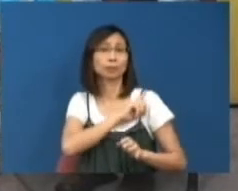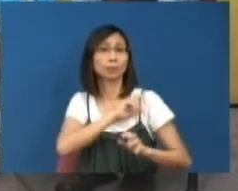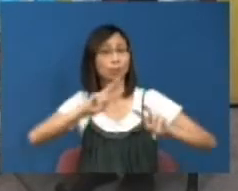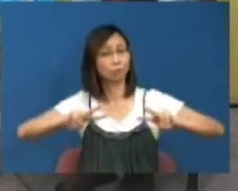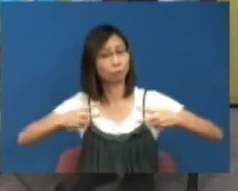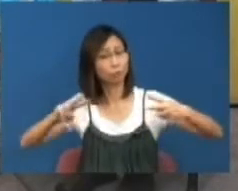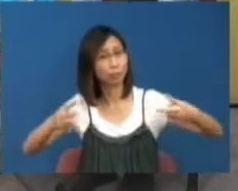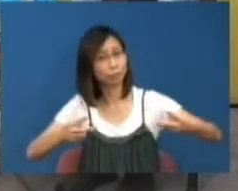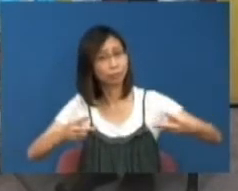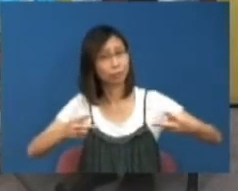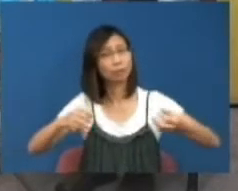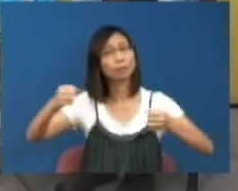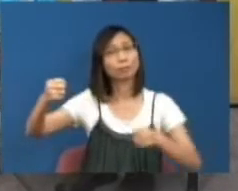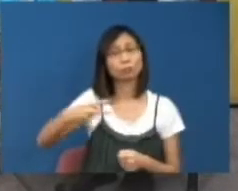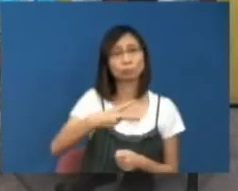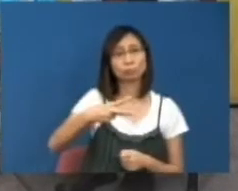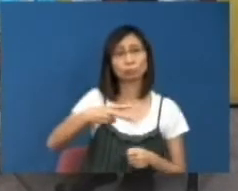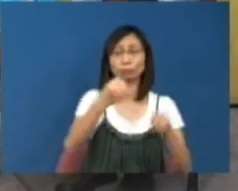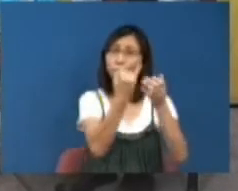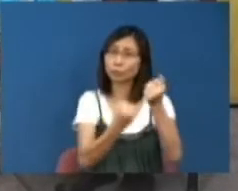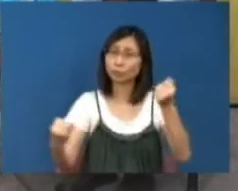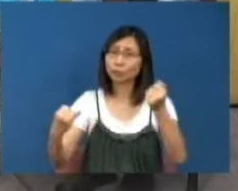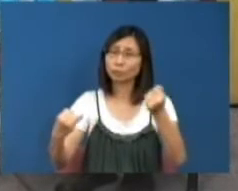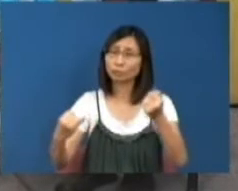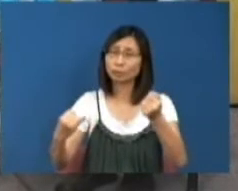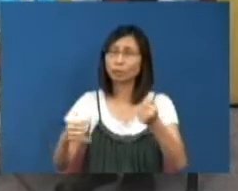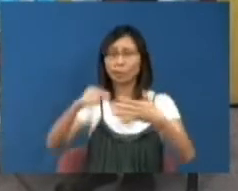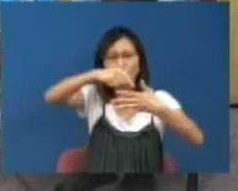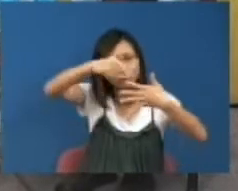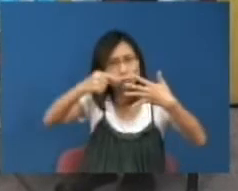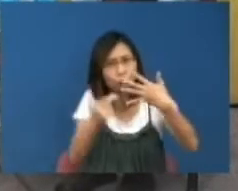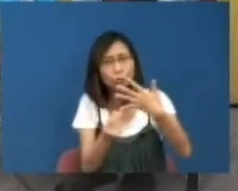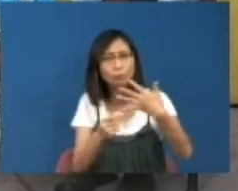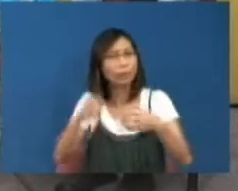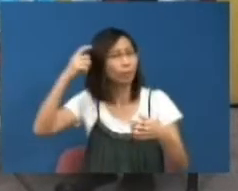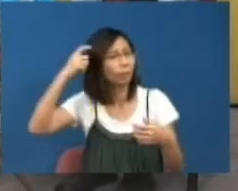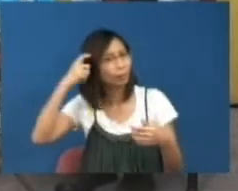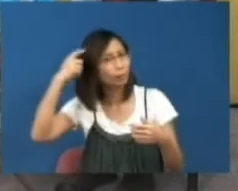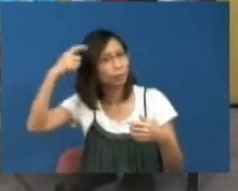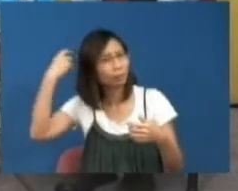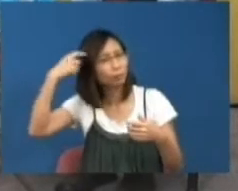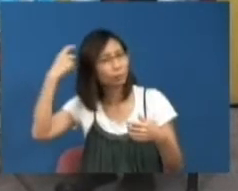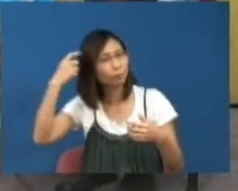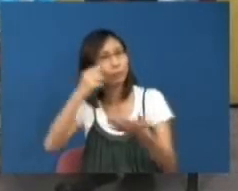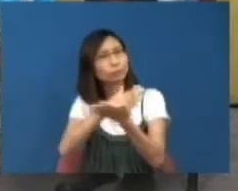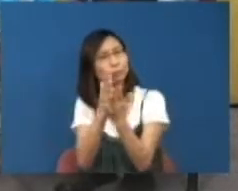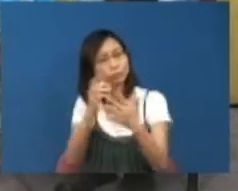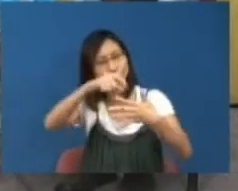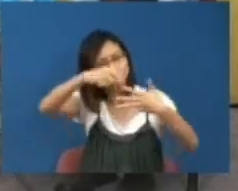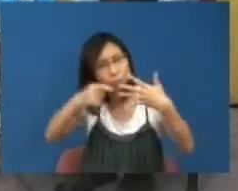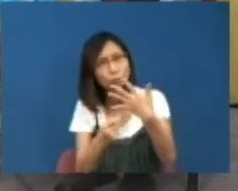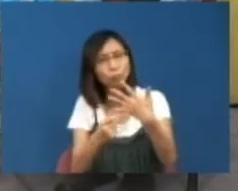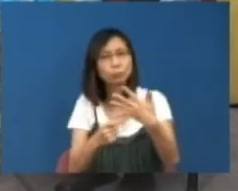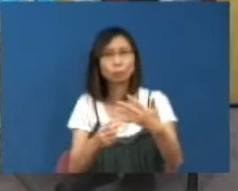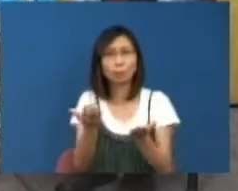國啊或者喺世界上邊咧落後咗好多年啊，嗰個思想個思維路線啊。 或者Doctor，你可唔可以介紹下譬如